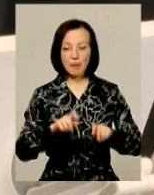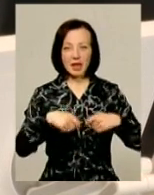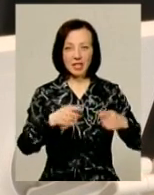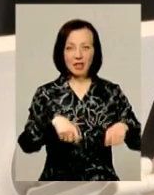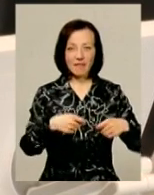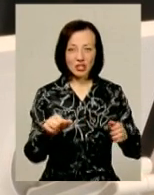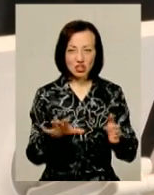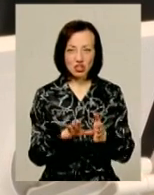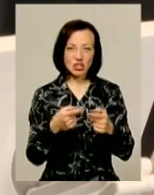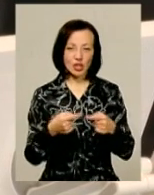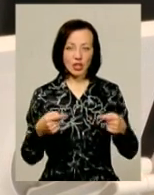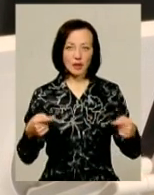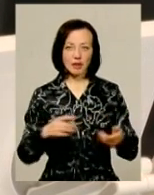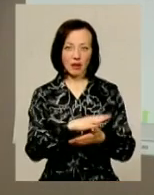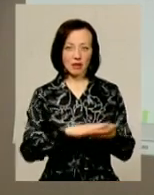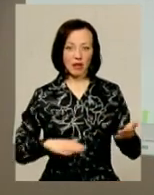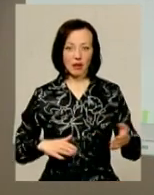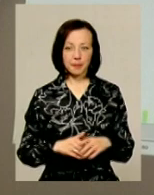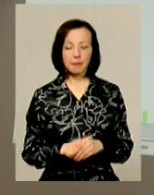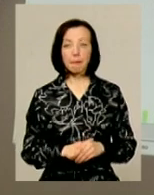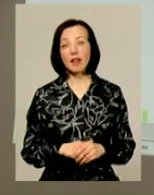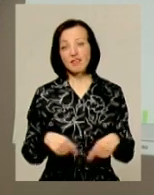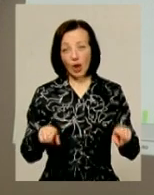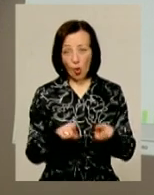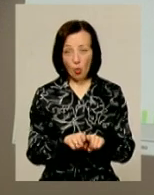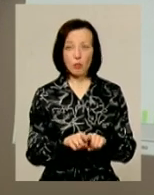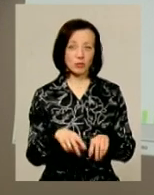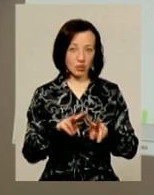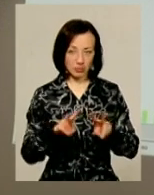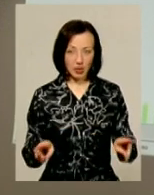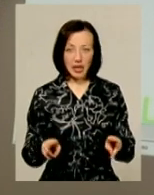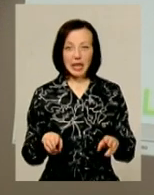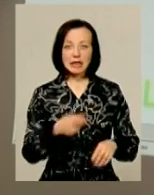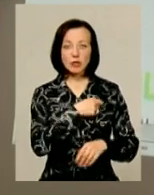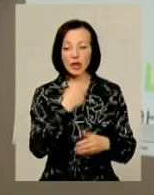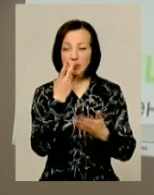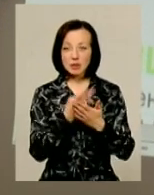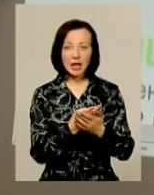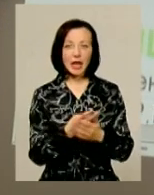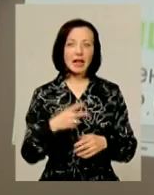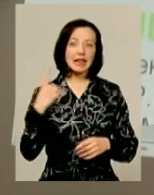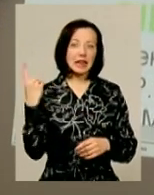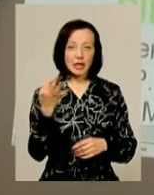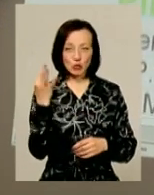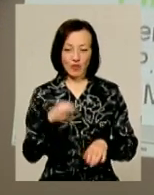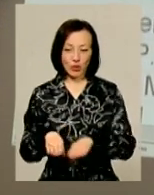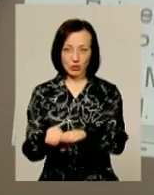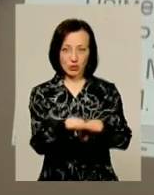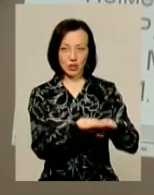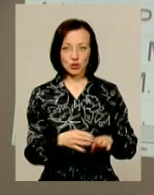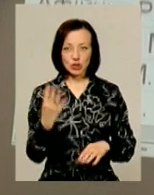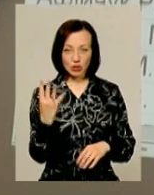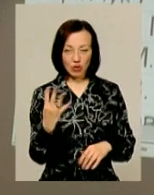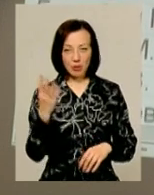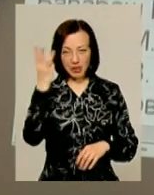ретранслятори і так далі. А далі у такому ж дусі. Депутати демонструють нечувану одностайність. 4